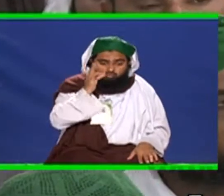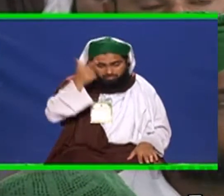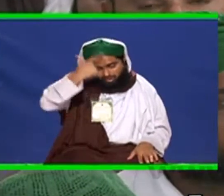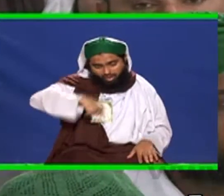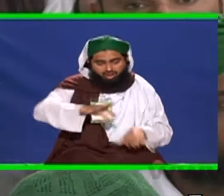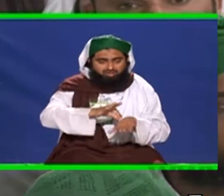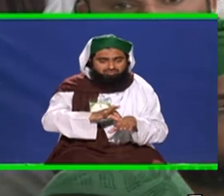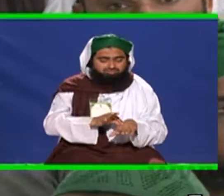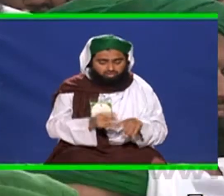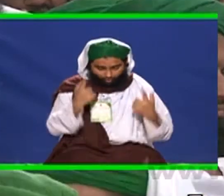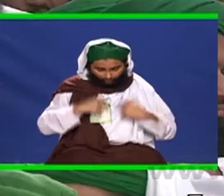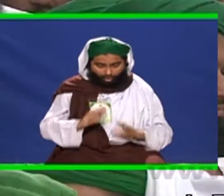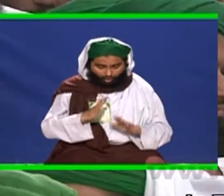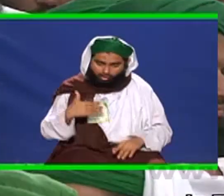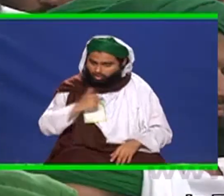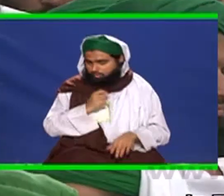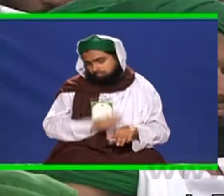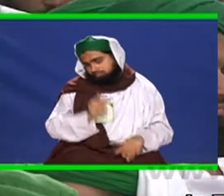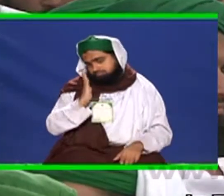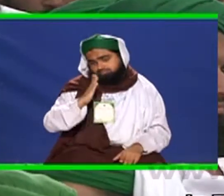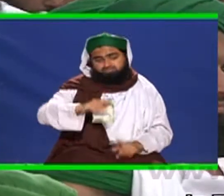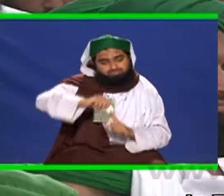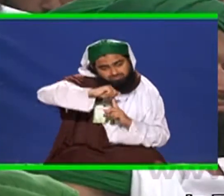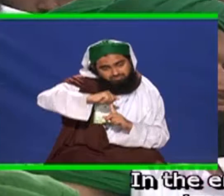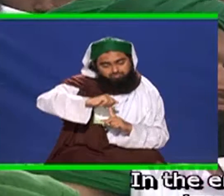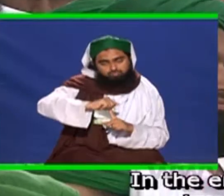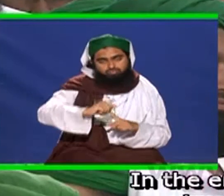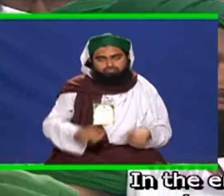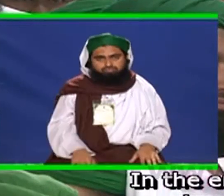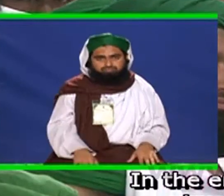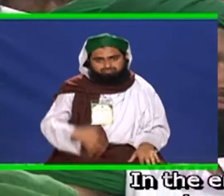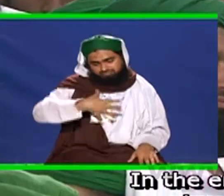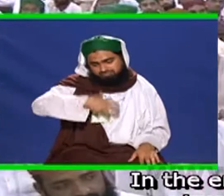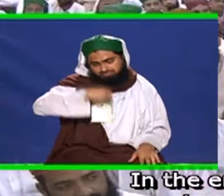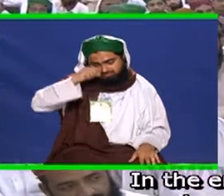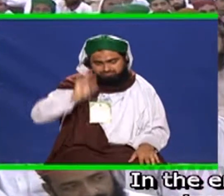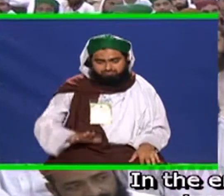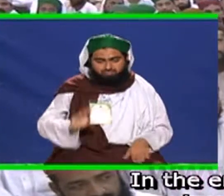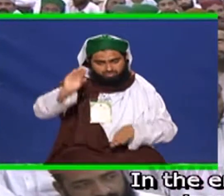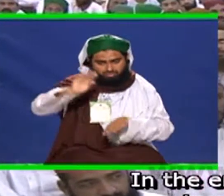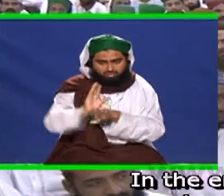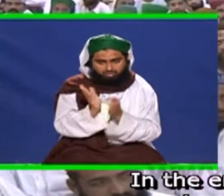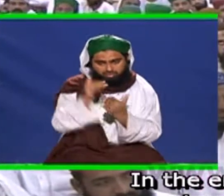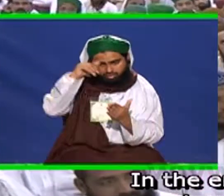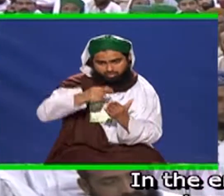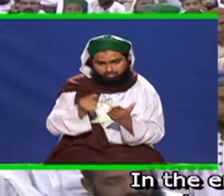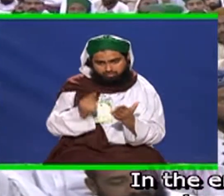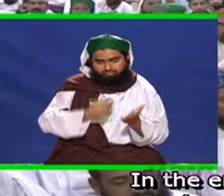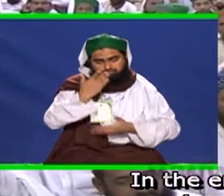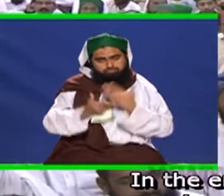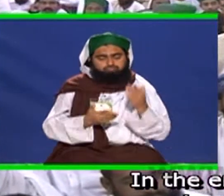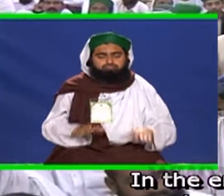مزہ چکھنا ہے. تفسیر روح البیان میں عبد الملک بن مروان کے دور حکومت